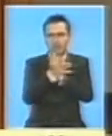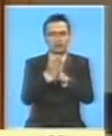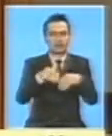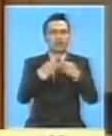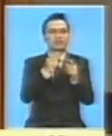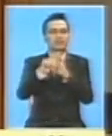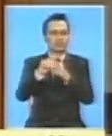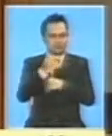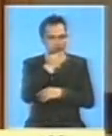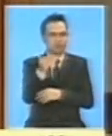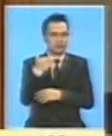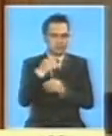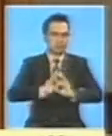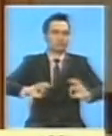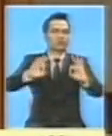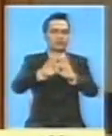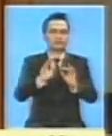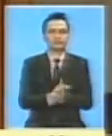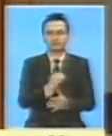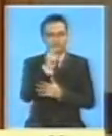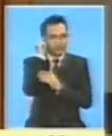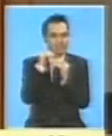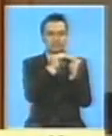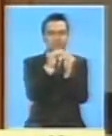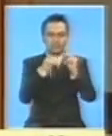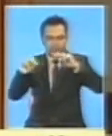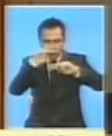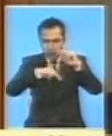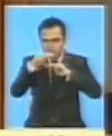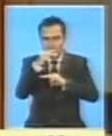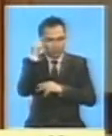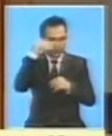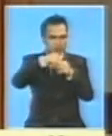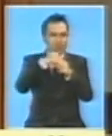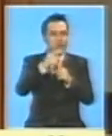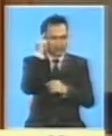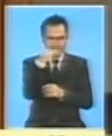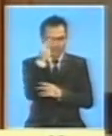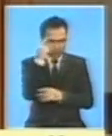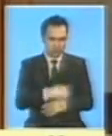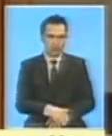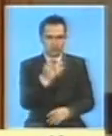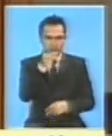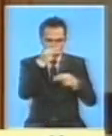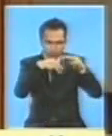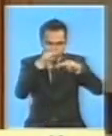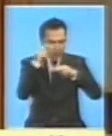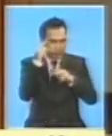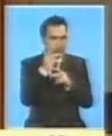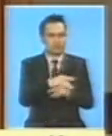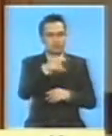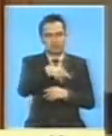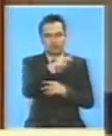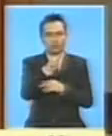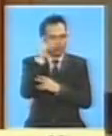ธรรมแล้วก็ยั่งยืนโดยอาจจะกระจายสิทธิการถือครองให้ผู้ที่อยู่ในพื้นที่ที่ไม่รุกล้ำหรือออกมาตรการป้องกันการเปลี่ยนมือวันนี้ไปดูสิ